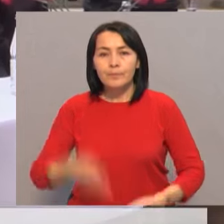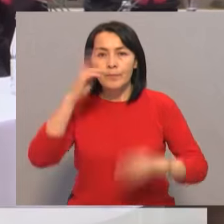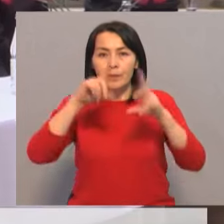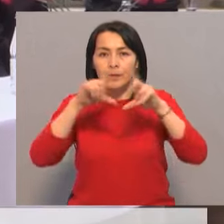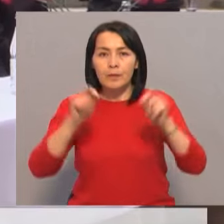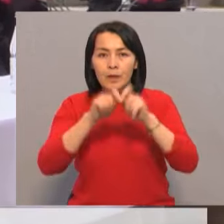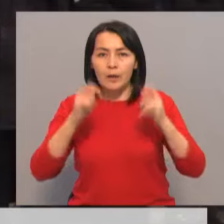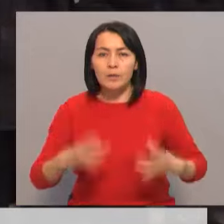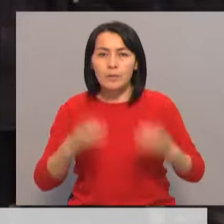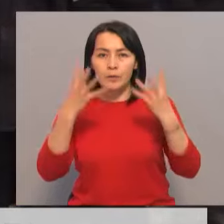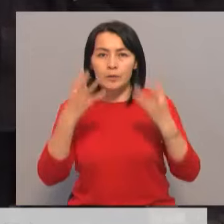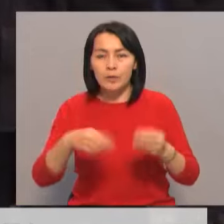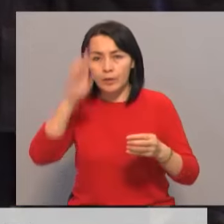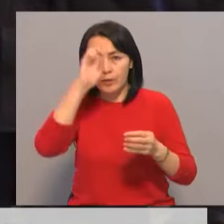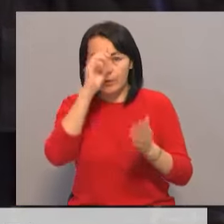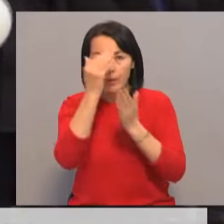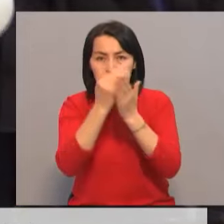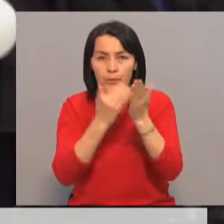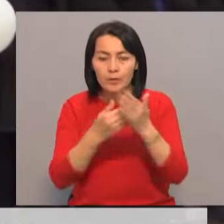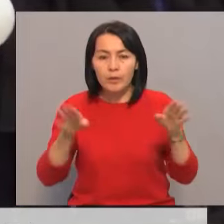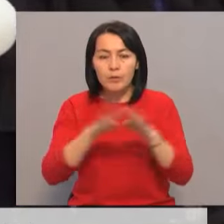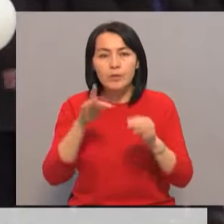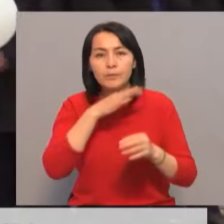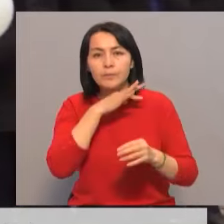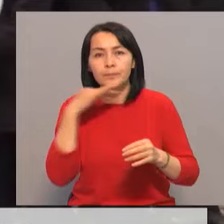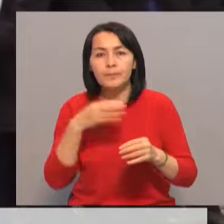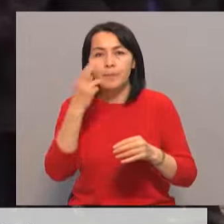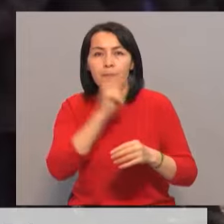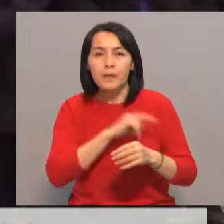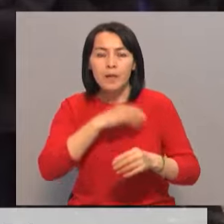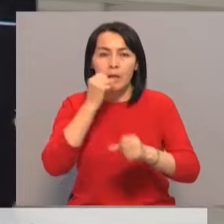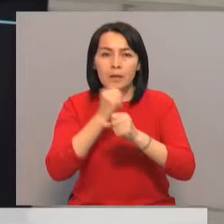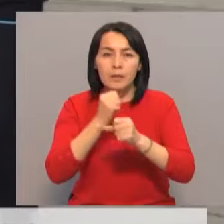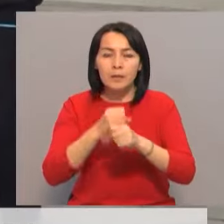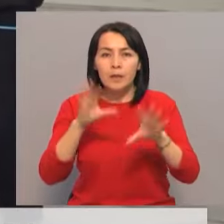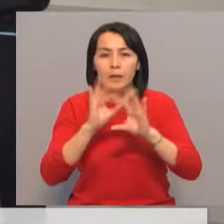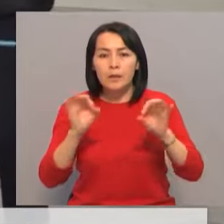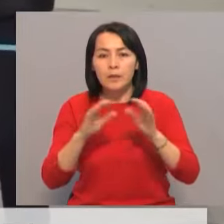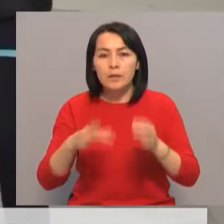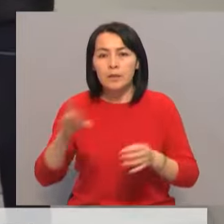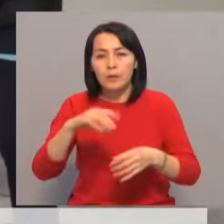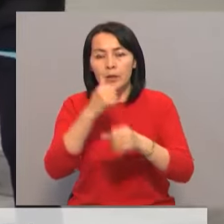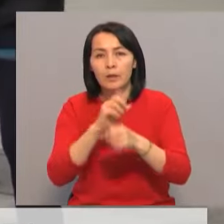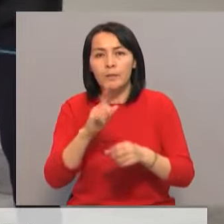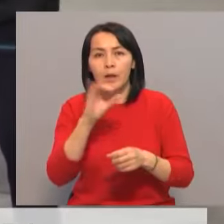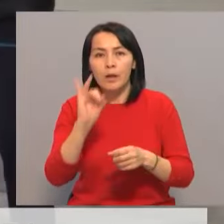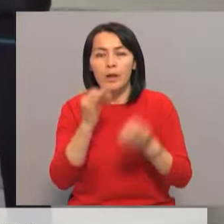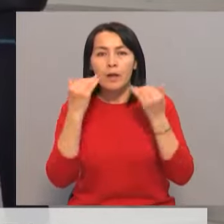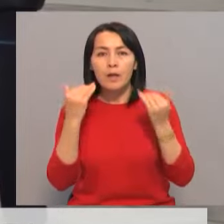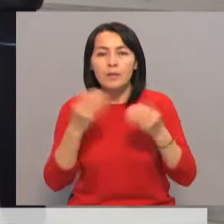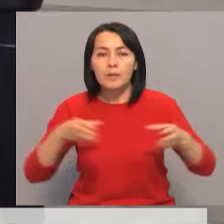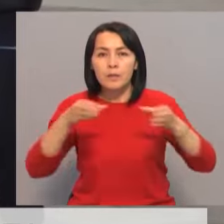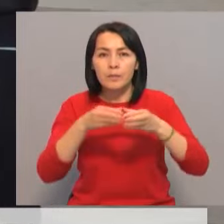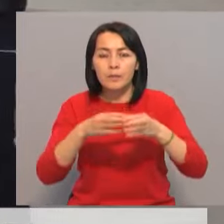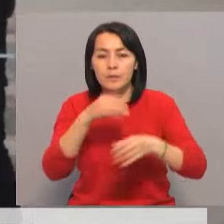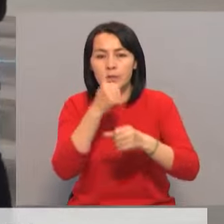Мектептің ашылу салтанатында мемлекеттік бағдарламалар аясында көптеген игі істердің атқарылып жатқанын айтқан аудан әкімі Ғайысхан Исмайлов мердігер